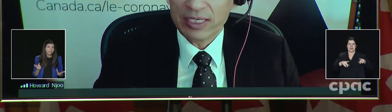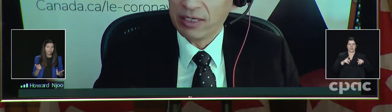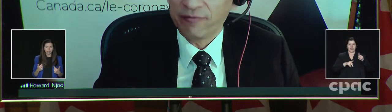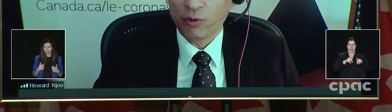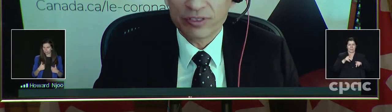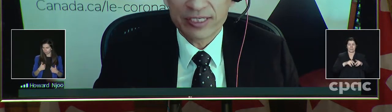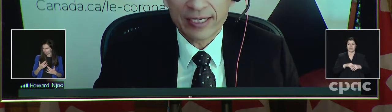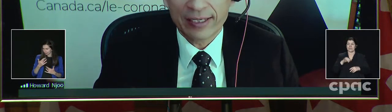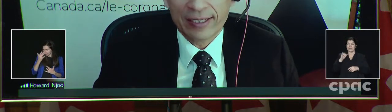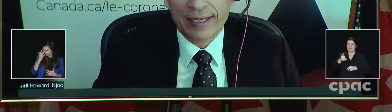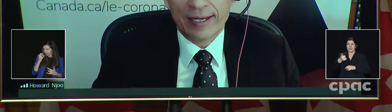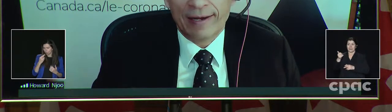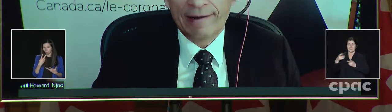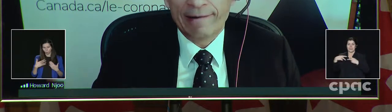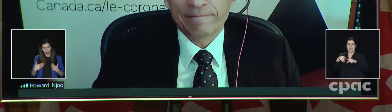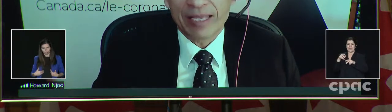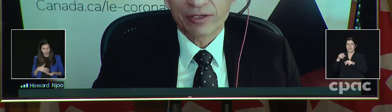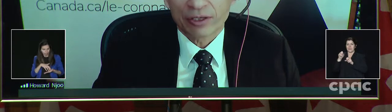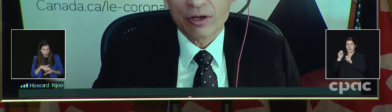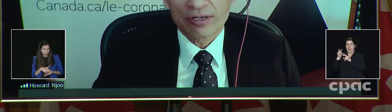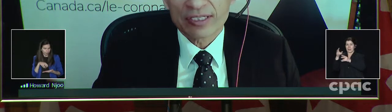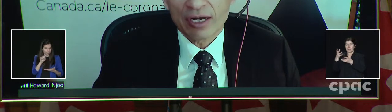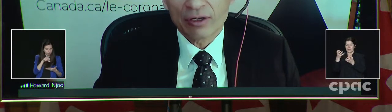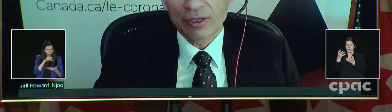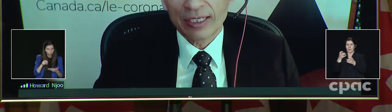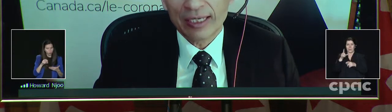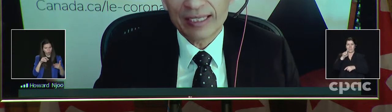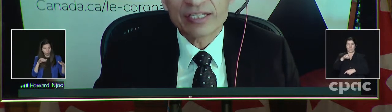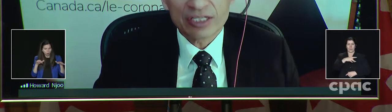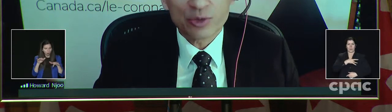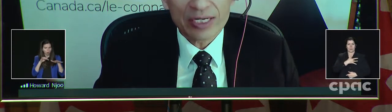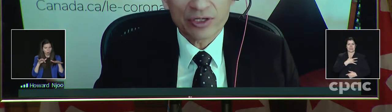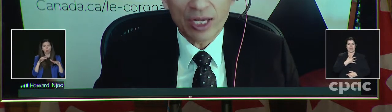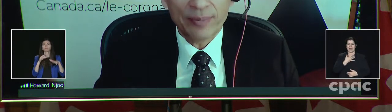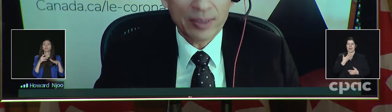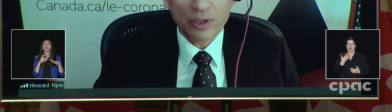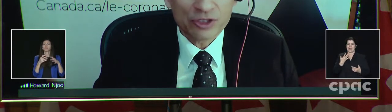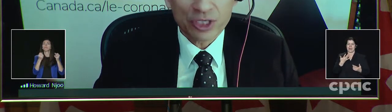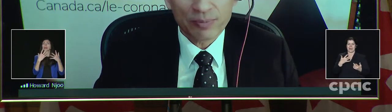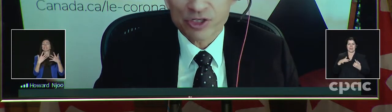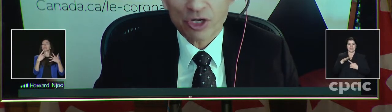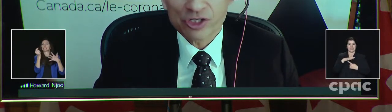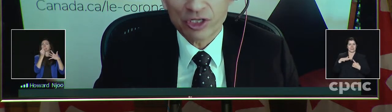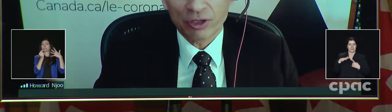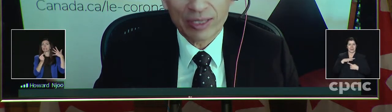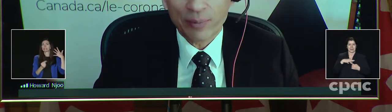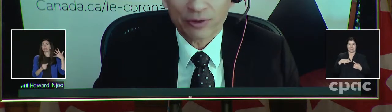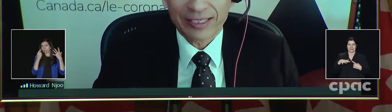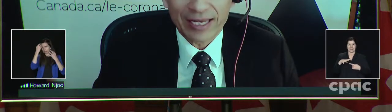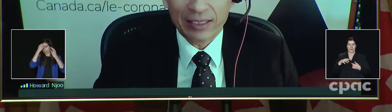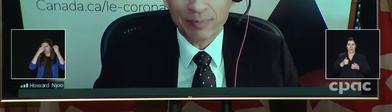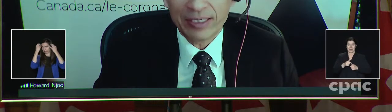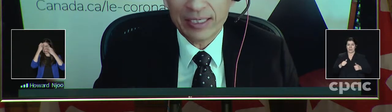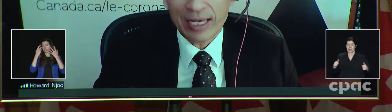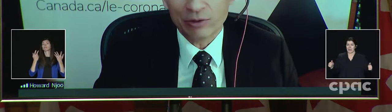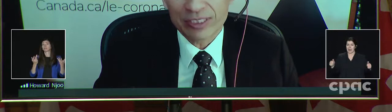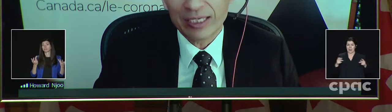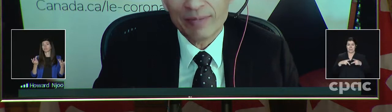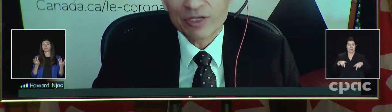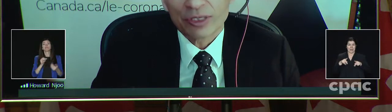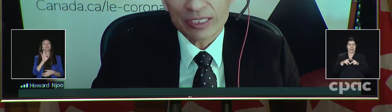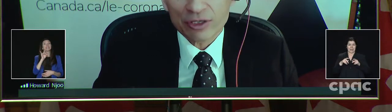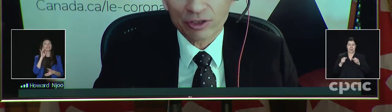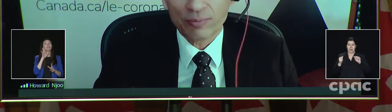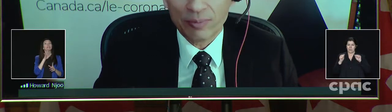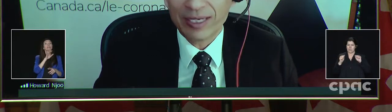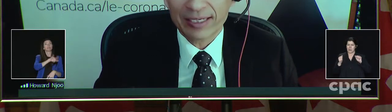autres pays, il faut aussi être conscient que la situation épidémiologique peut changer dans n'importe quel pays et aussi les